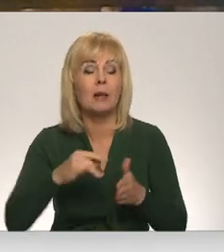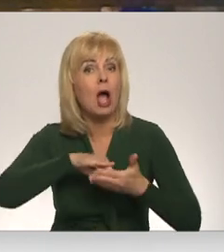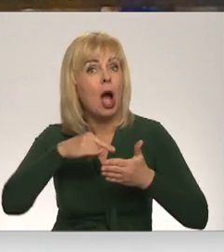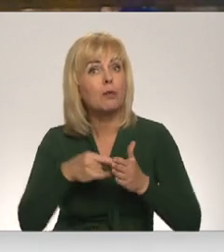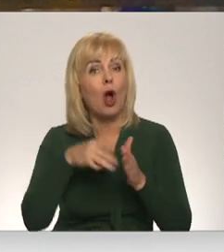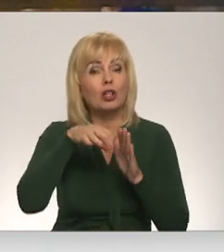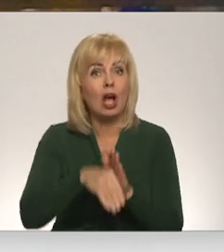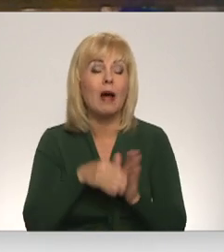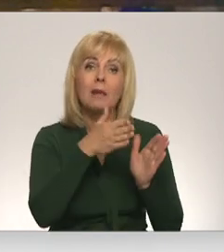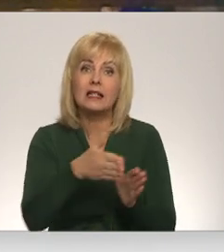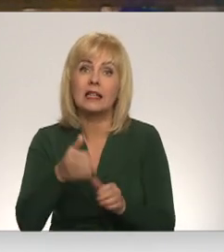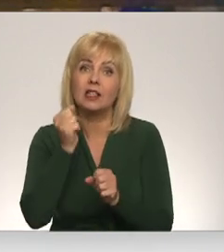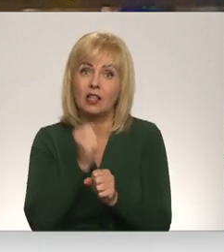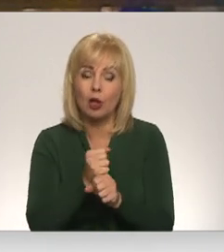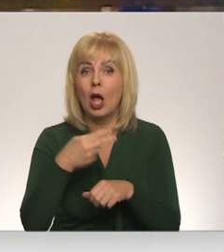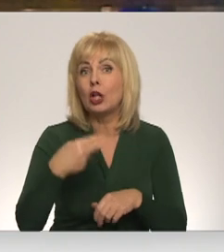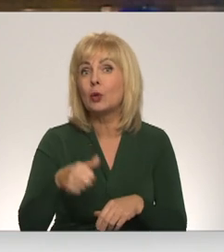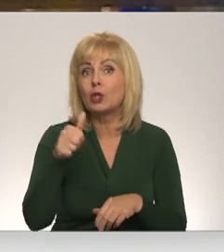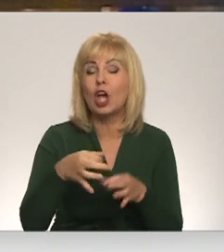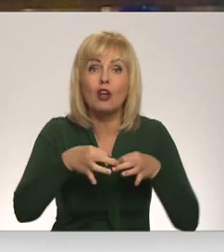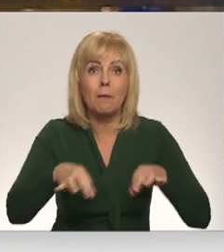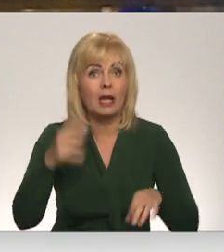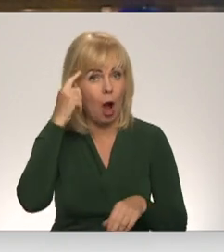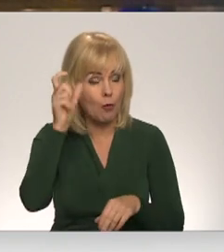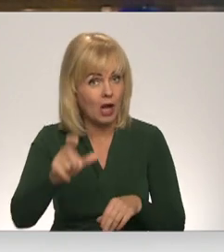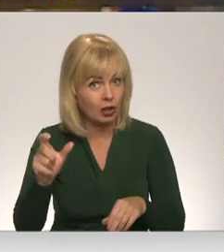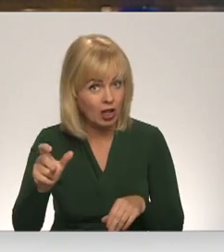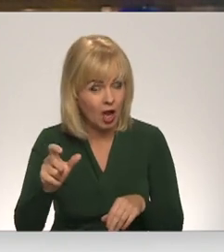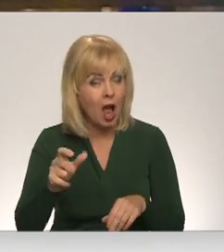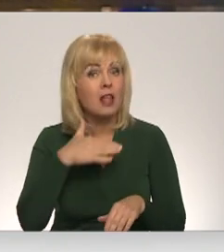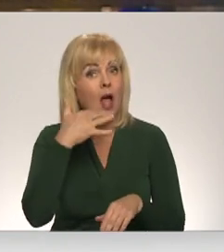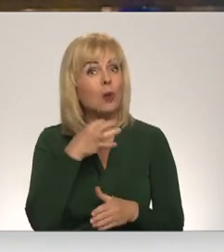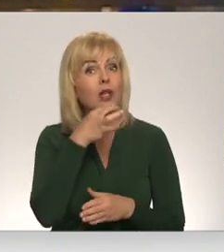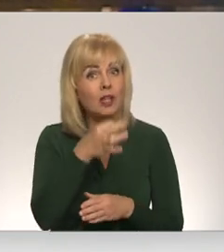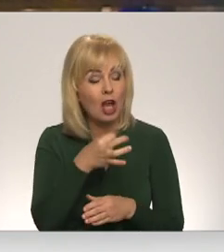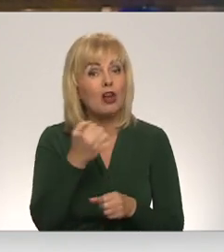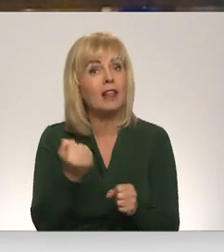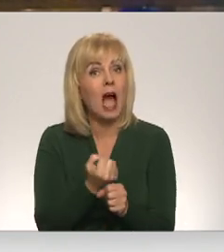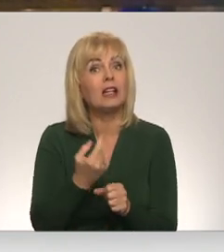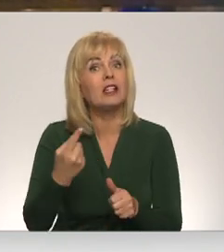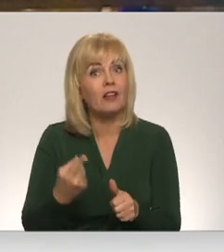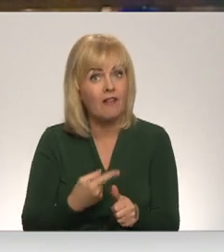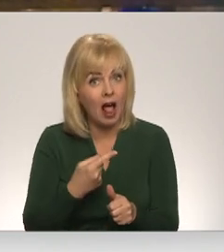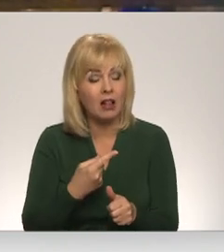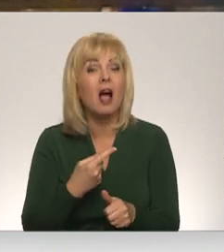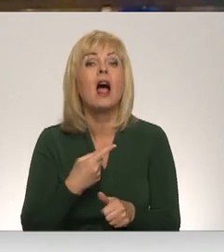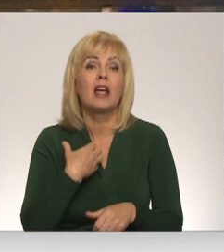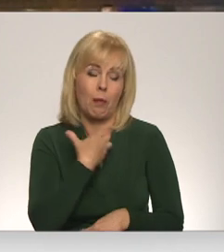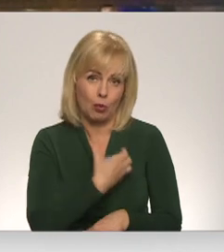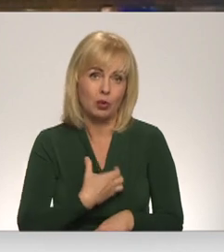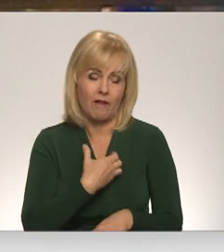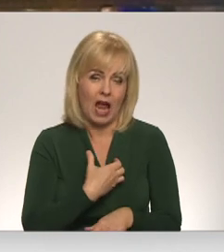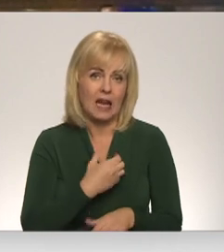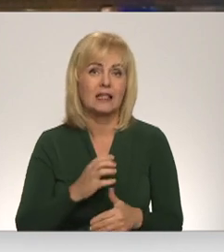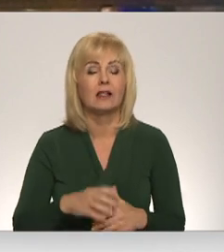ietvaros slimnīcā strādāja 26 brīvprātīgie. Un daudz atzīst, ka darīs to vēlreiz, ja tas būs vajadzīgs, stāsta Dace